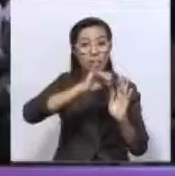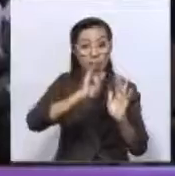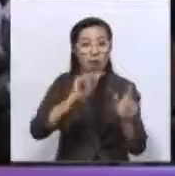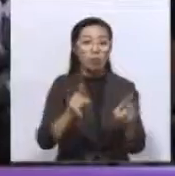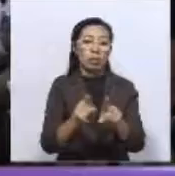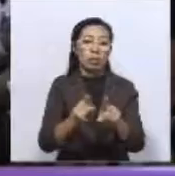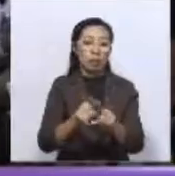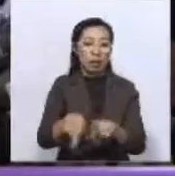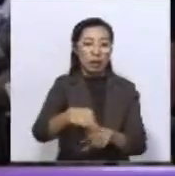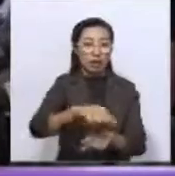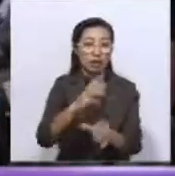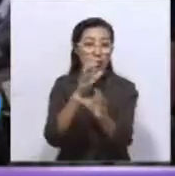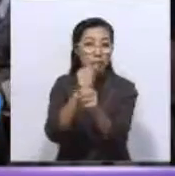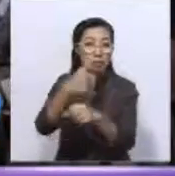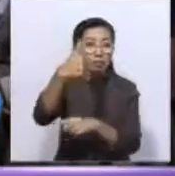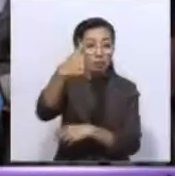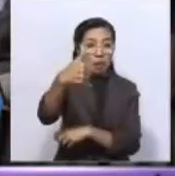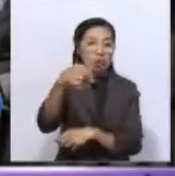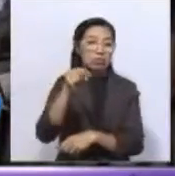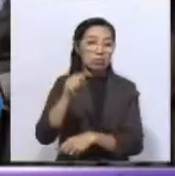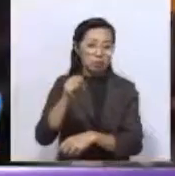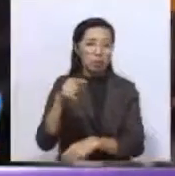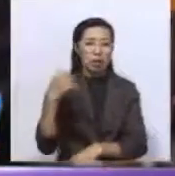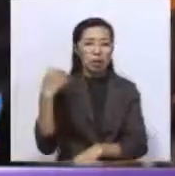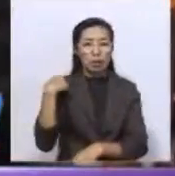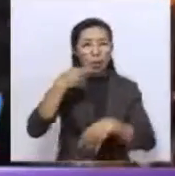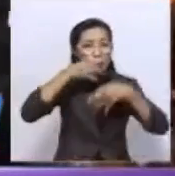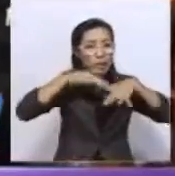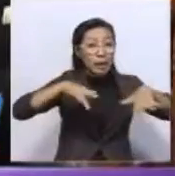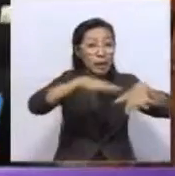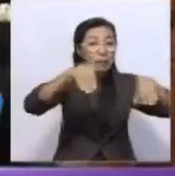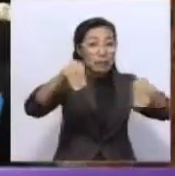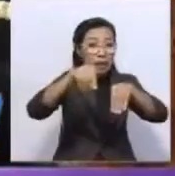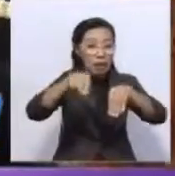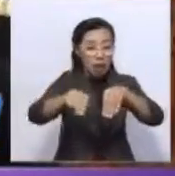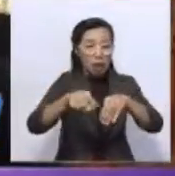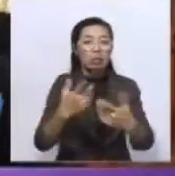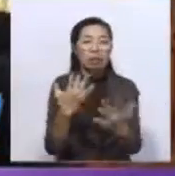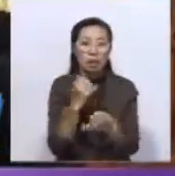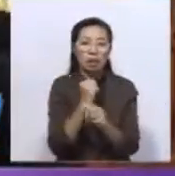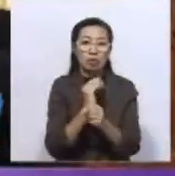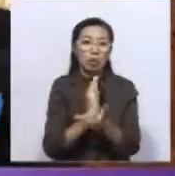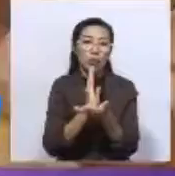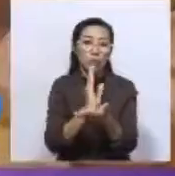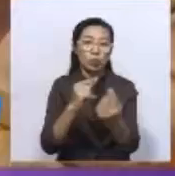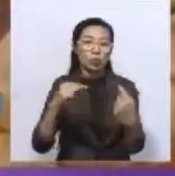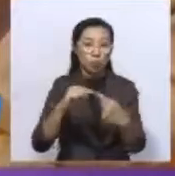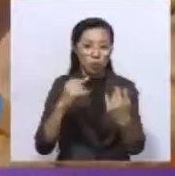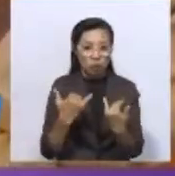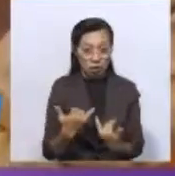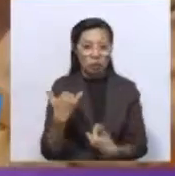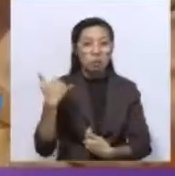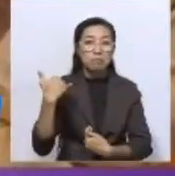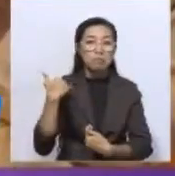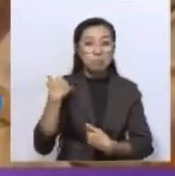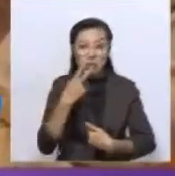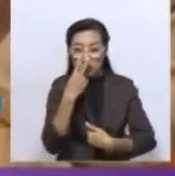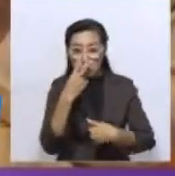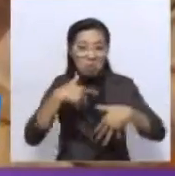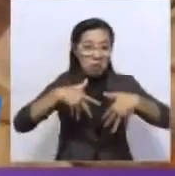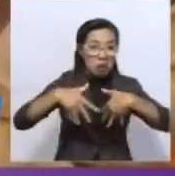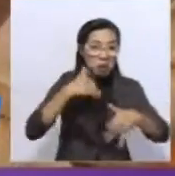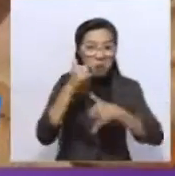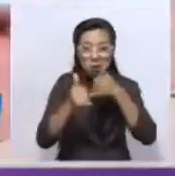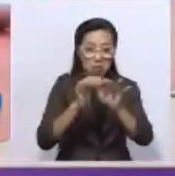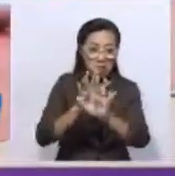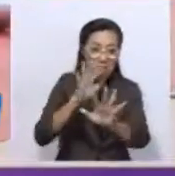ที่บริเวณลานหน้าอนุสาวรีย์พ่อขุนงามเมืองพะเยาริมกว้านพะเยาบรรยากาศการทำบุญเนื่องในวันมาฆบูชาเป็นไปด้วยความคึกคัก